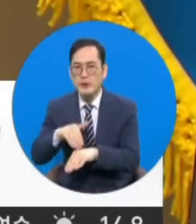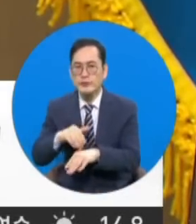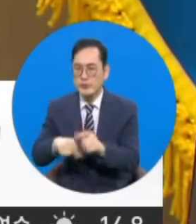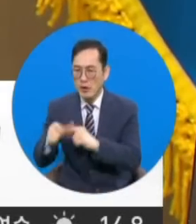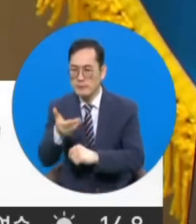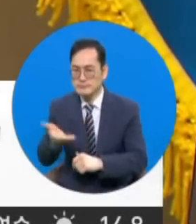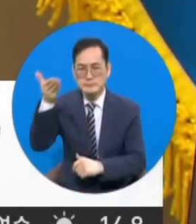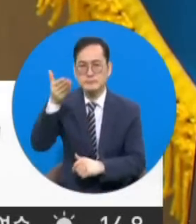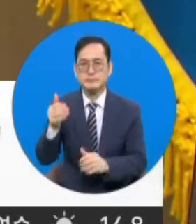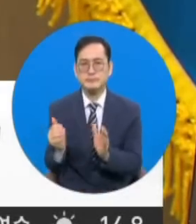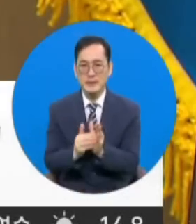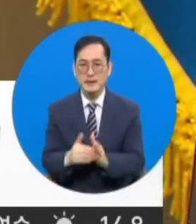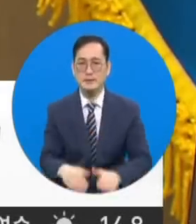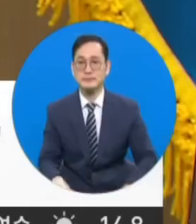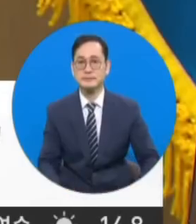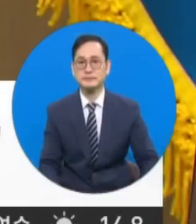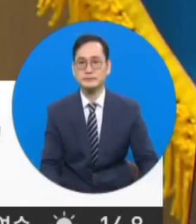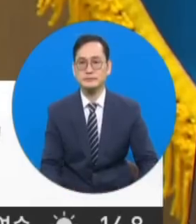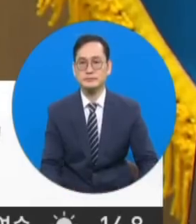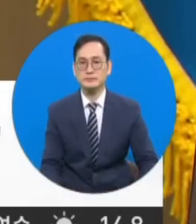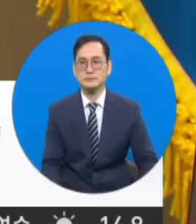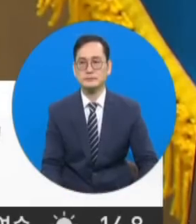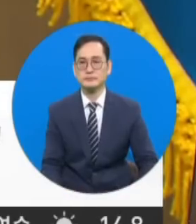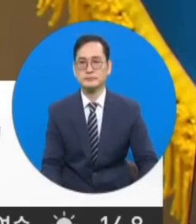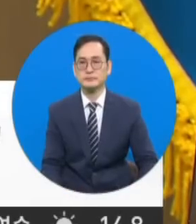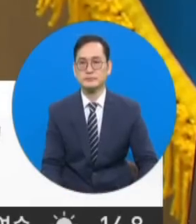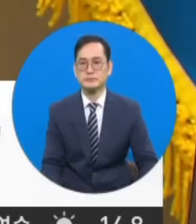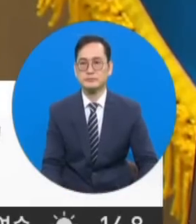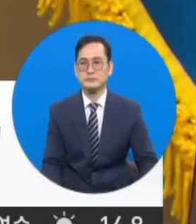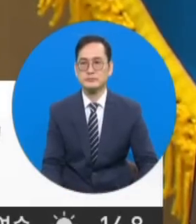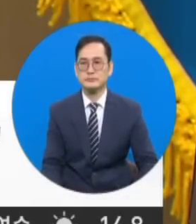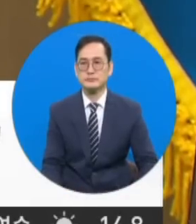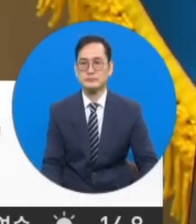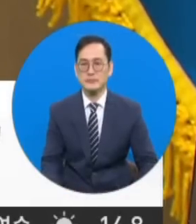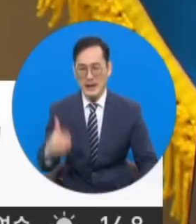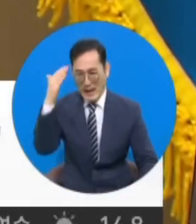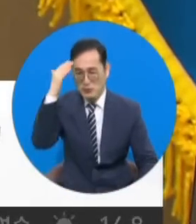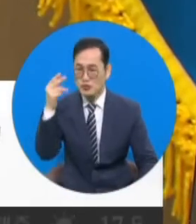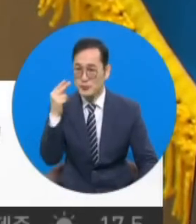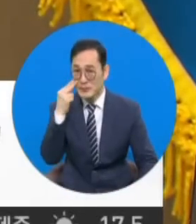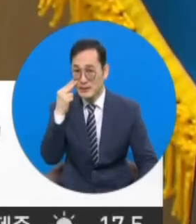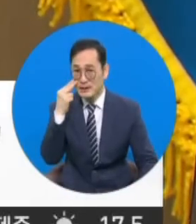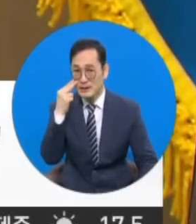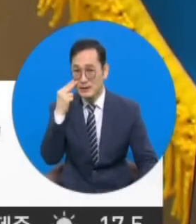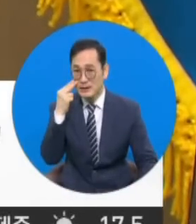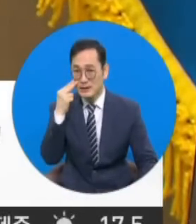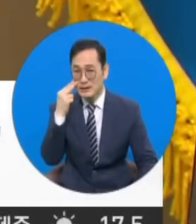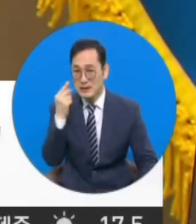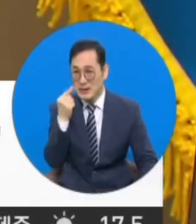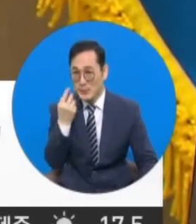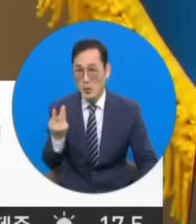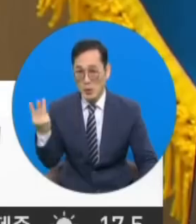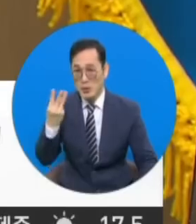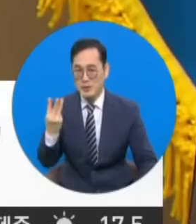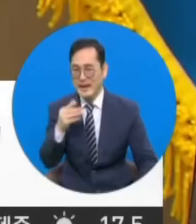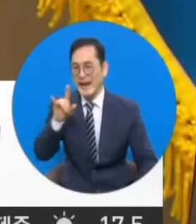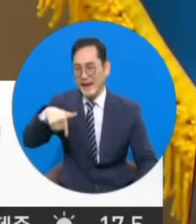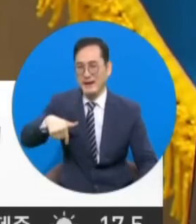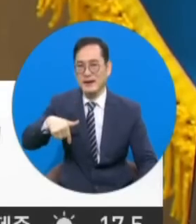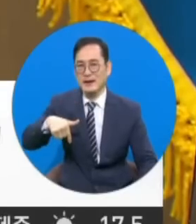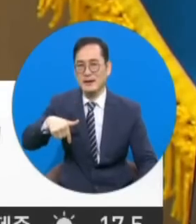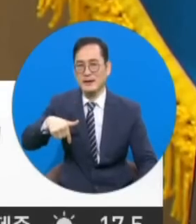강화했습니다 재래식 군사력을 바탕으로 했던 한미 상호방위조약은 핵